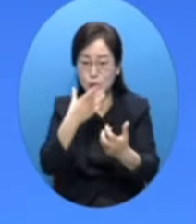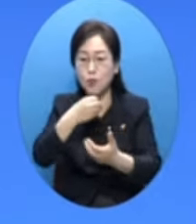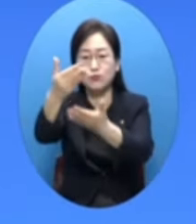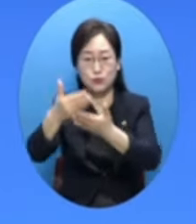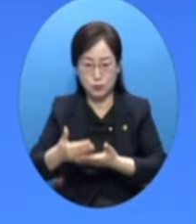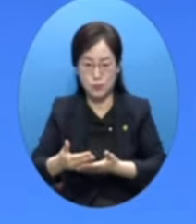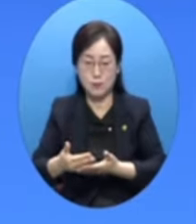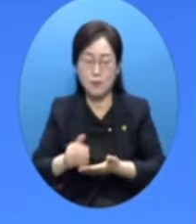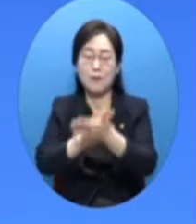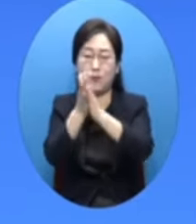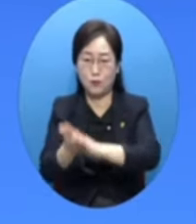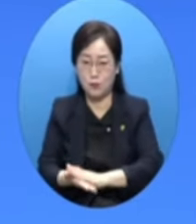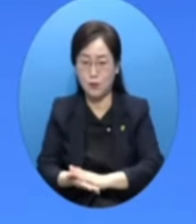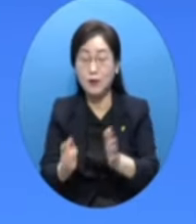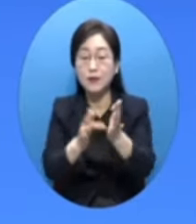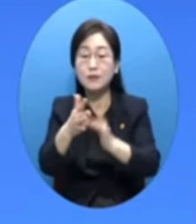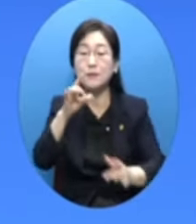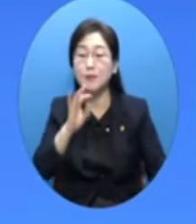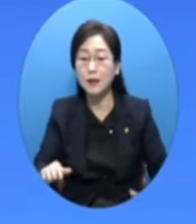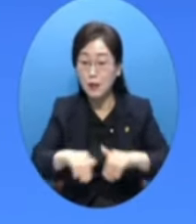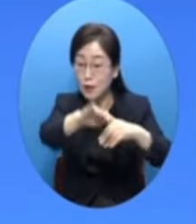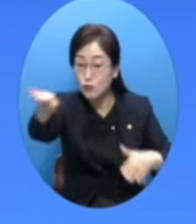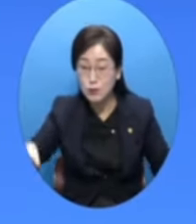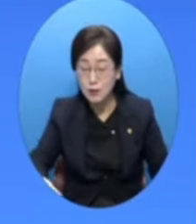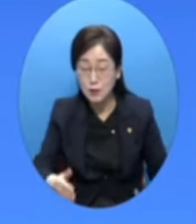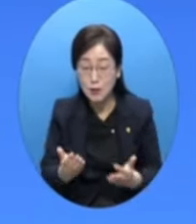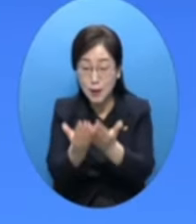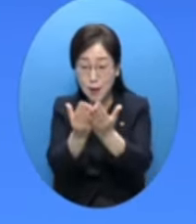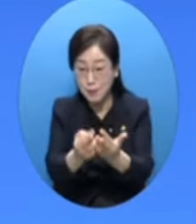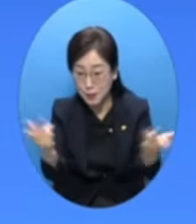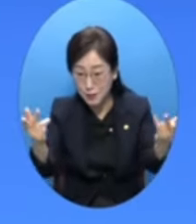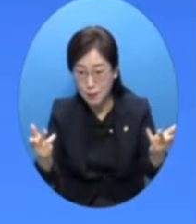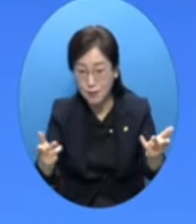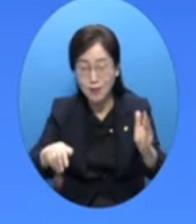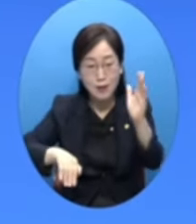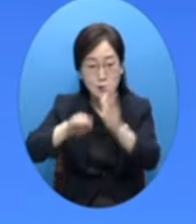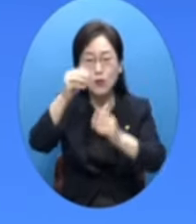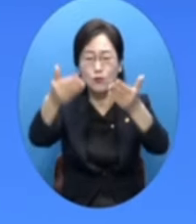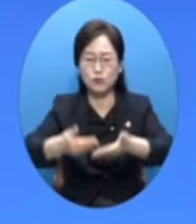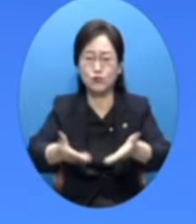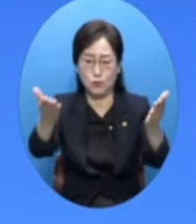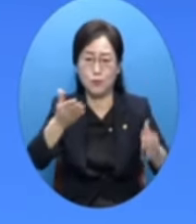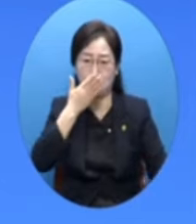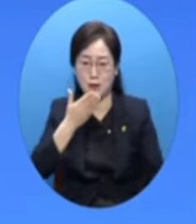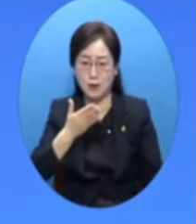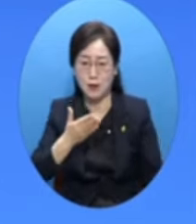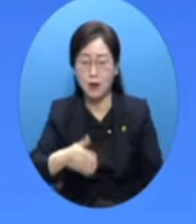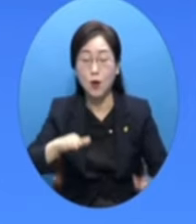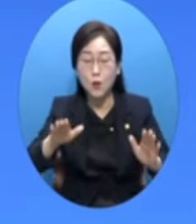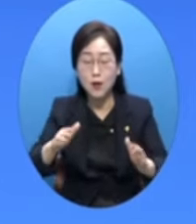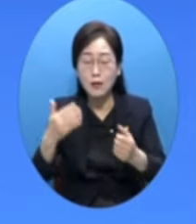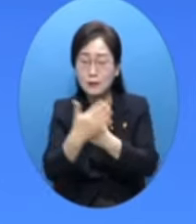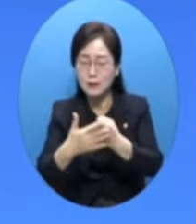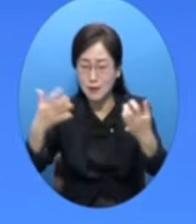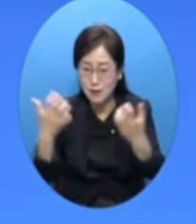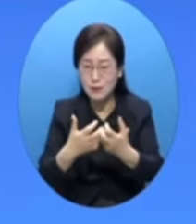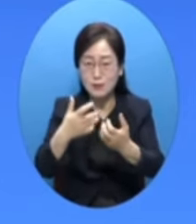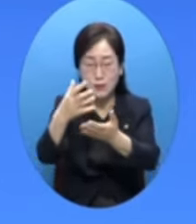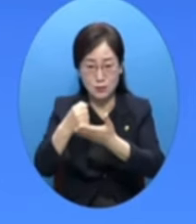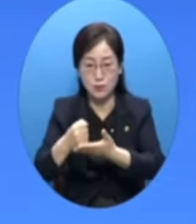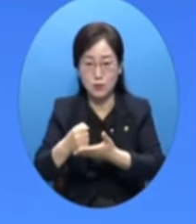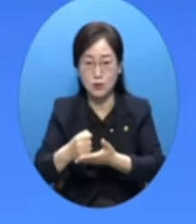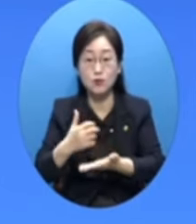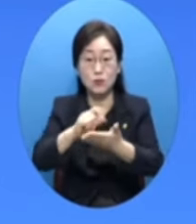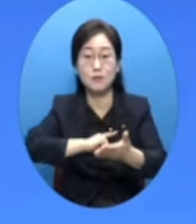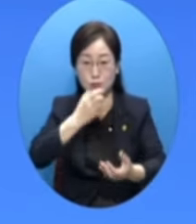것입니다. 예수님만이 우리의 빈배를 채울 수가 있습니다. 오늘 여러분의 빈배 예수님의 은혜로 가득 채우게 되기를 주님의 이름으로